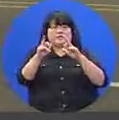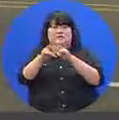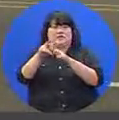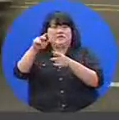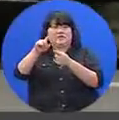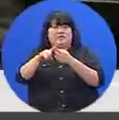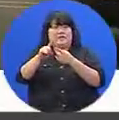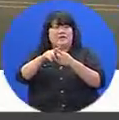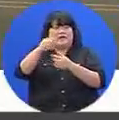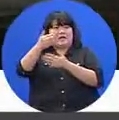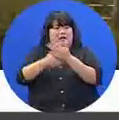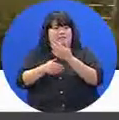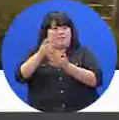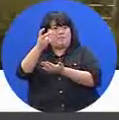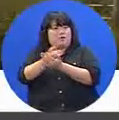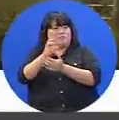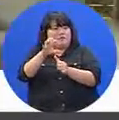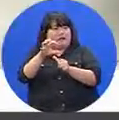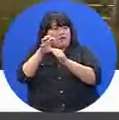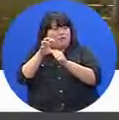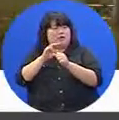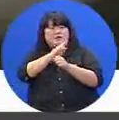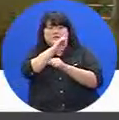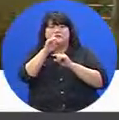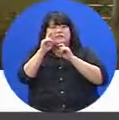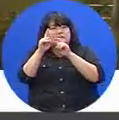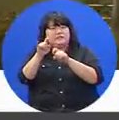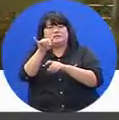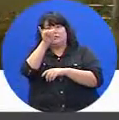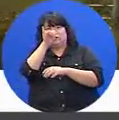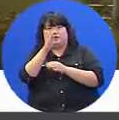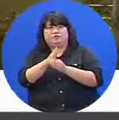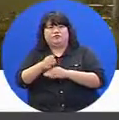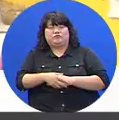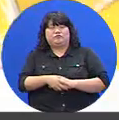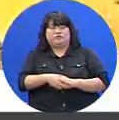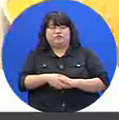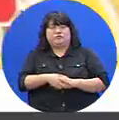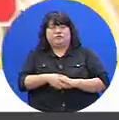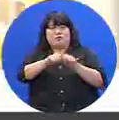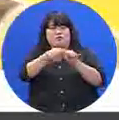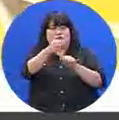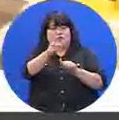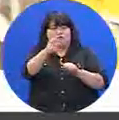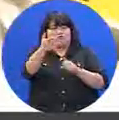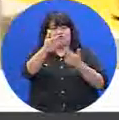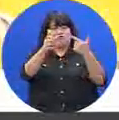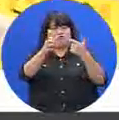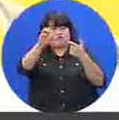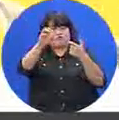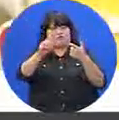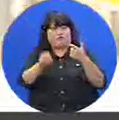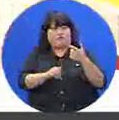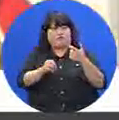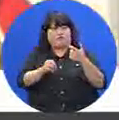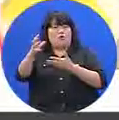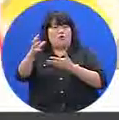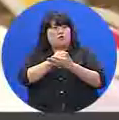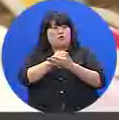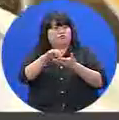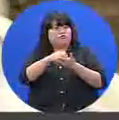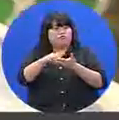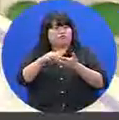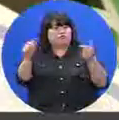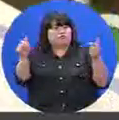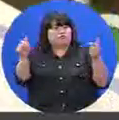대한 과태료 감면 규정을 악용하는 것 아니냐는 의심마저 하고 있습니다. 과태료를 60%까지 횟수에 관계없이